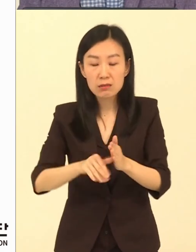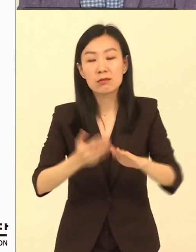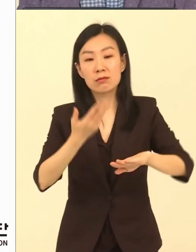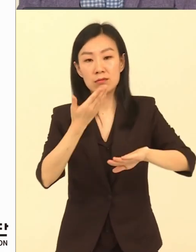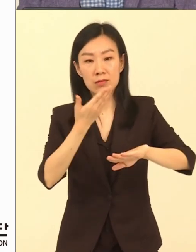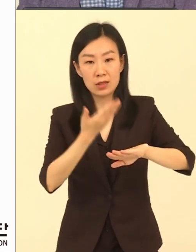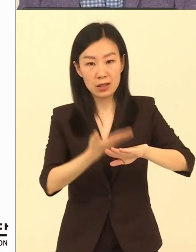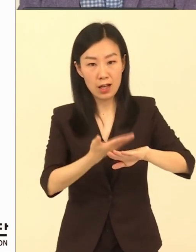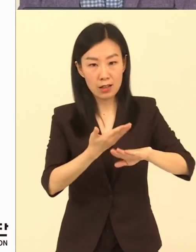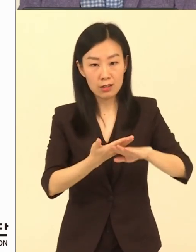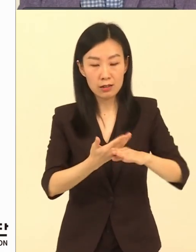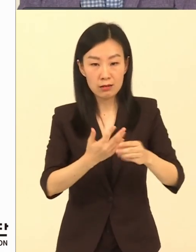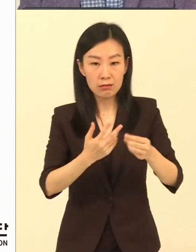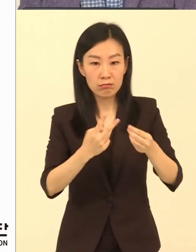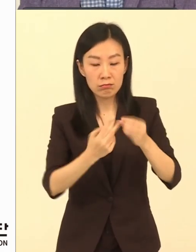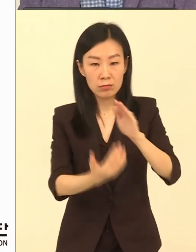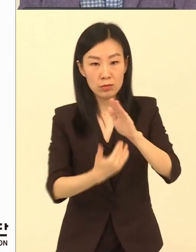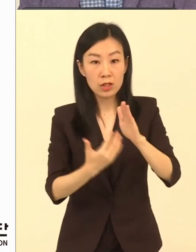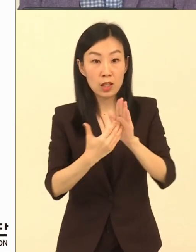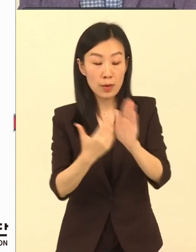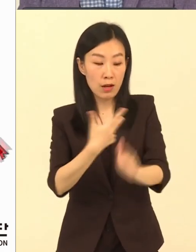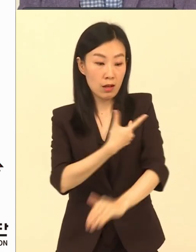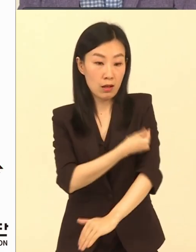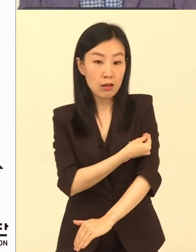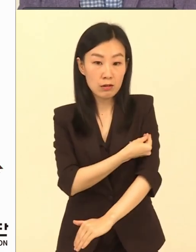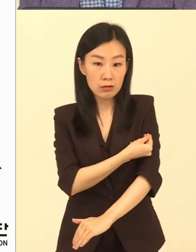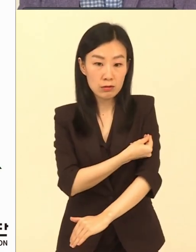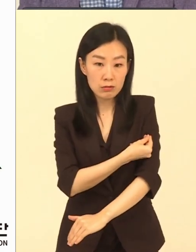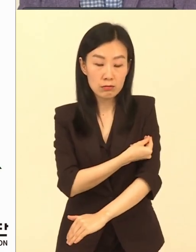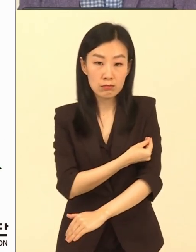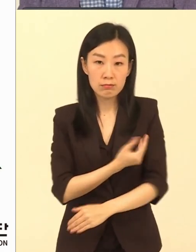접종을 완료할 수가 있습니다.